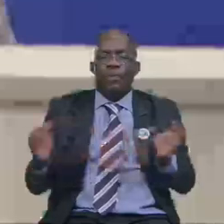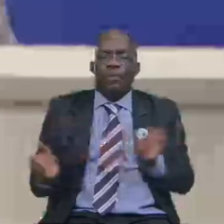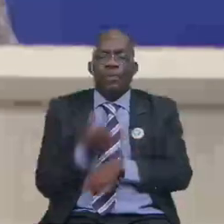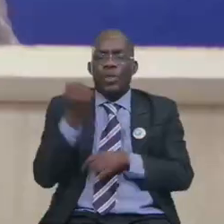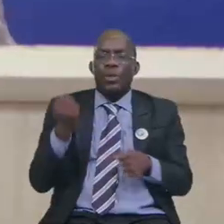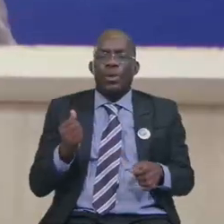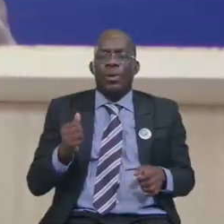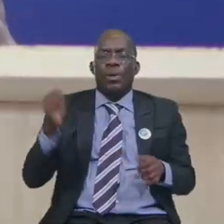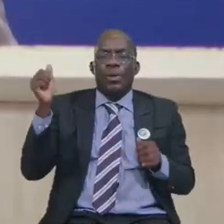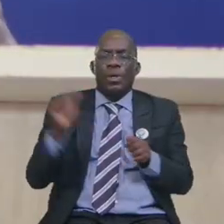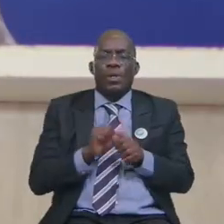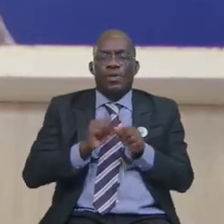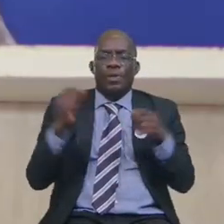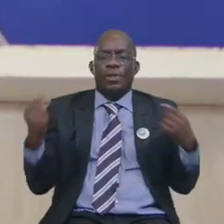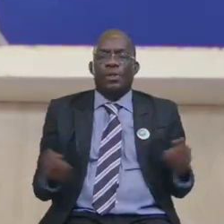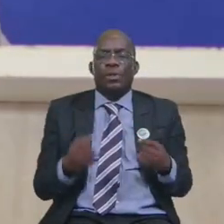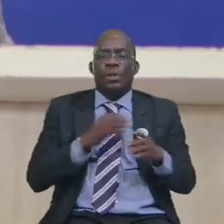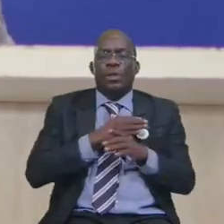au tout péché